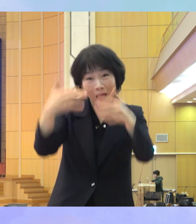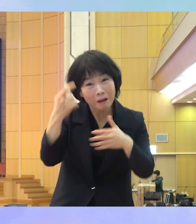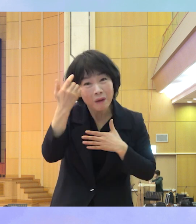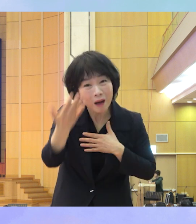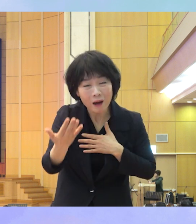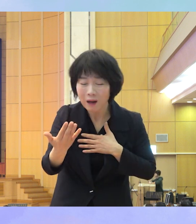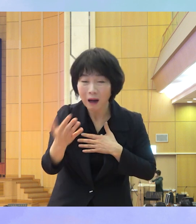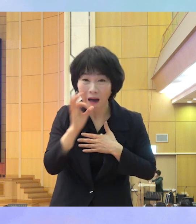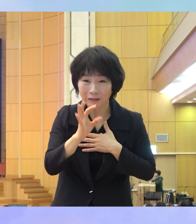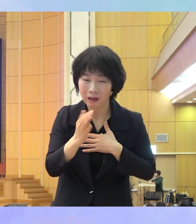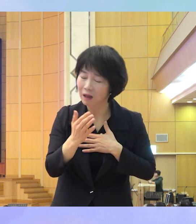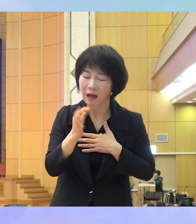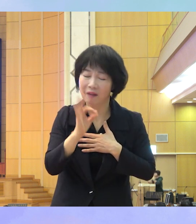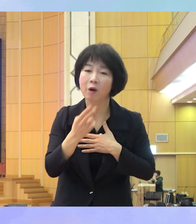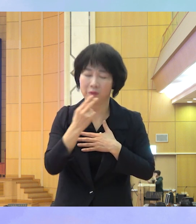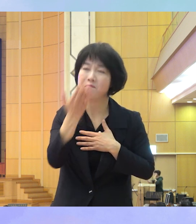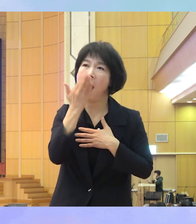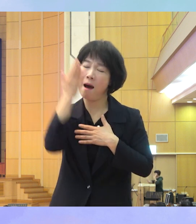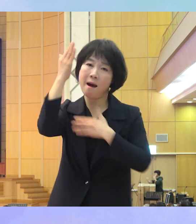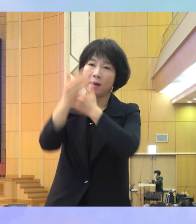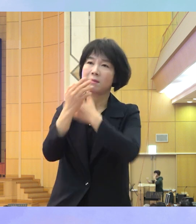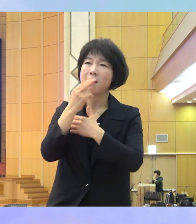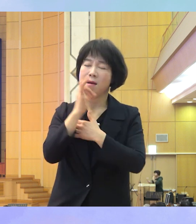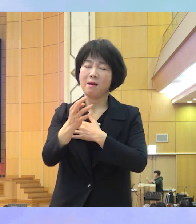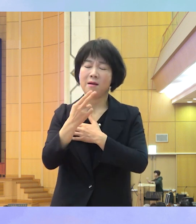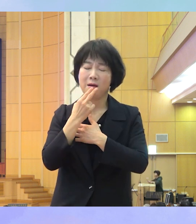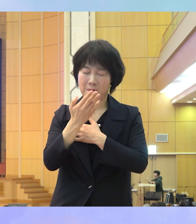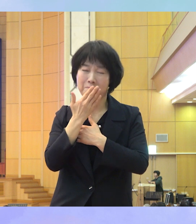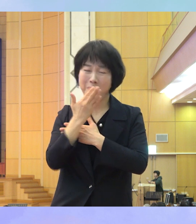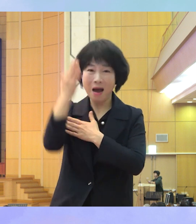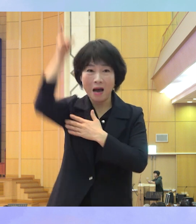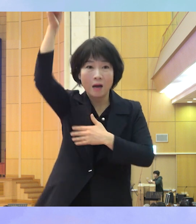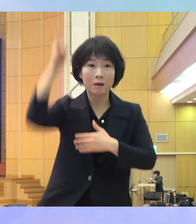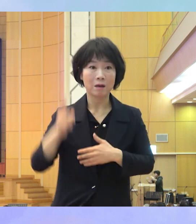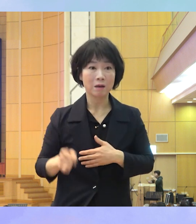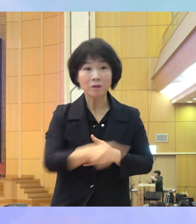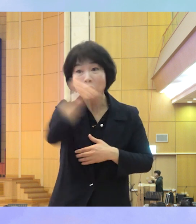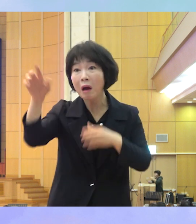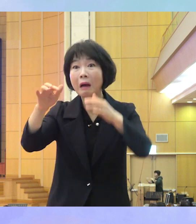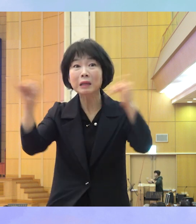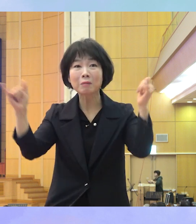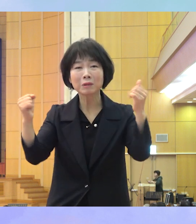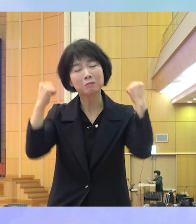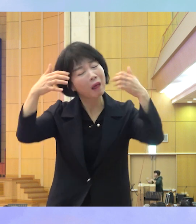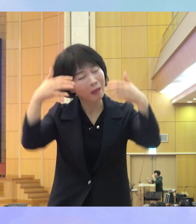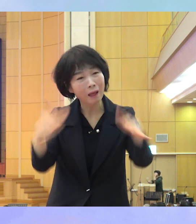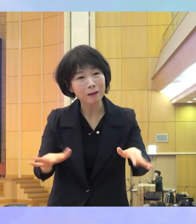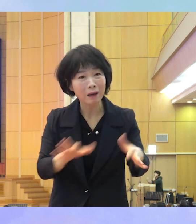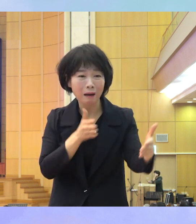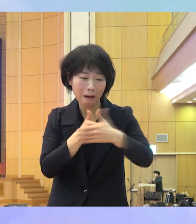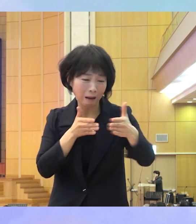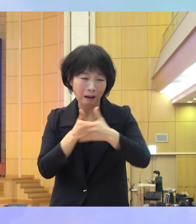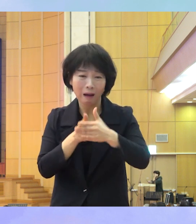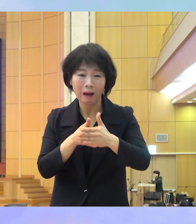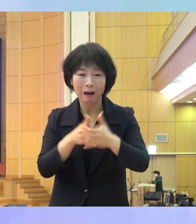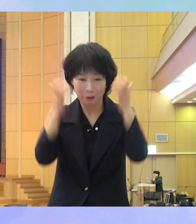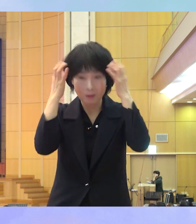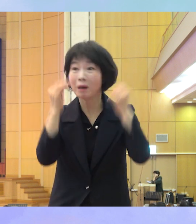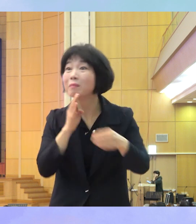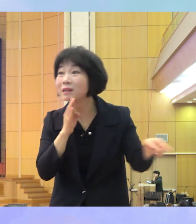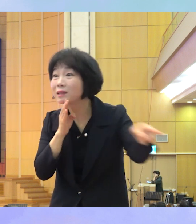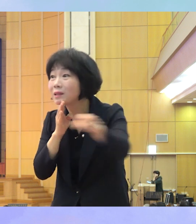하나님의 전능하신 하나님인데 사람은 하려고 해도 할 수 없는 것도 있고